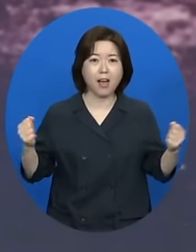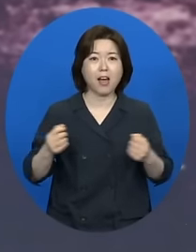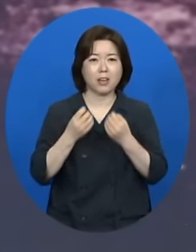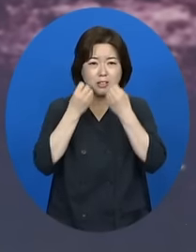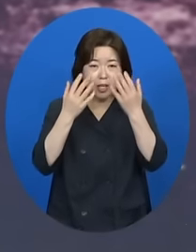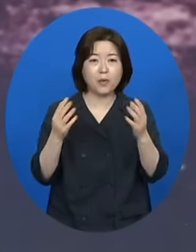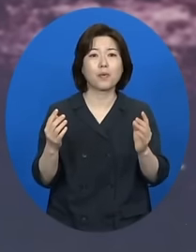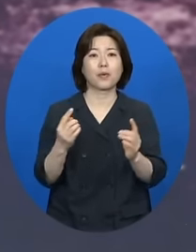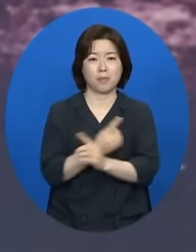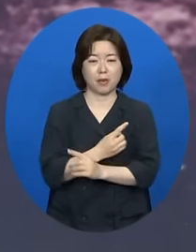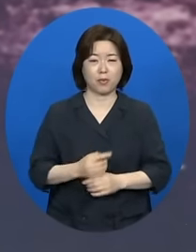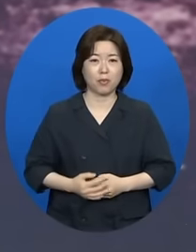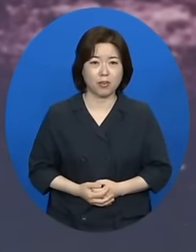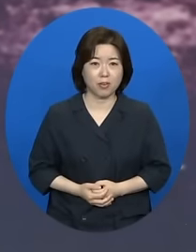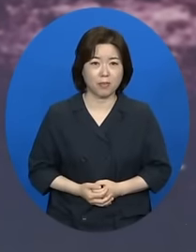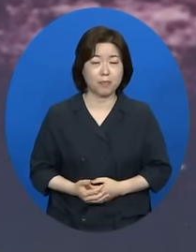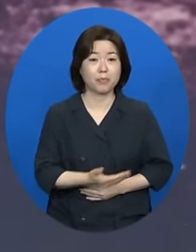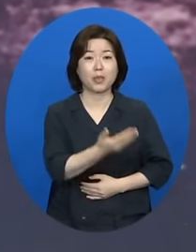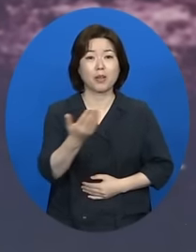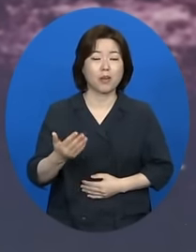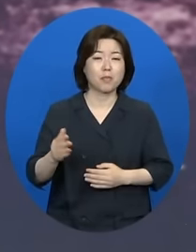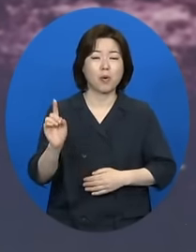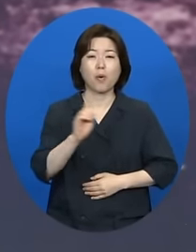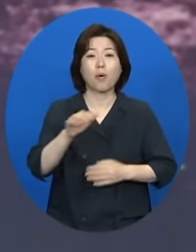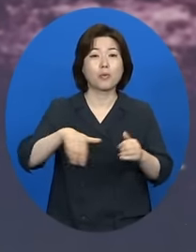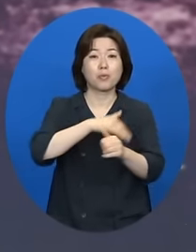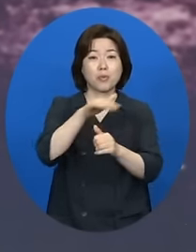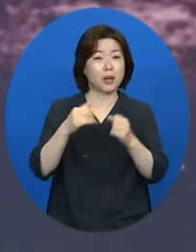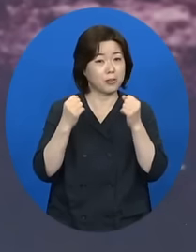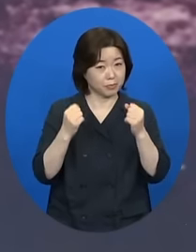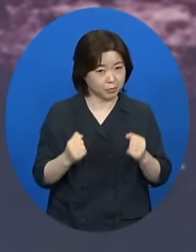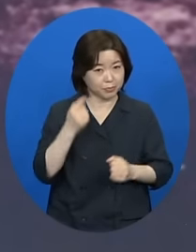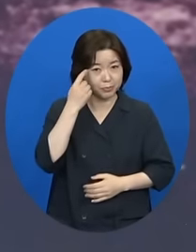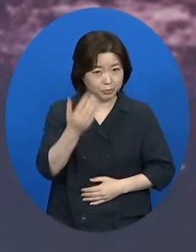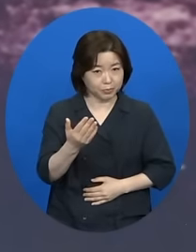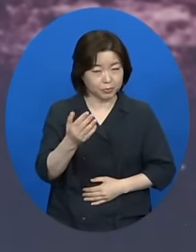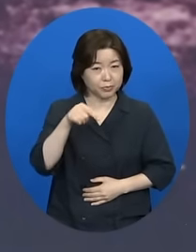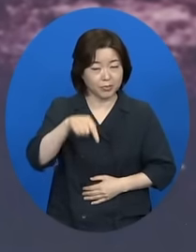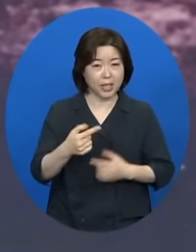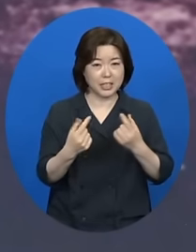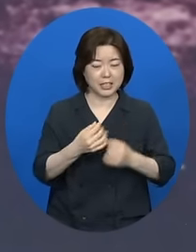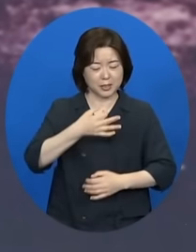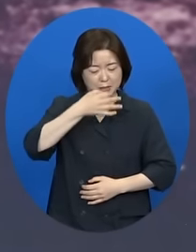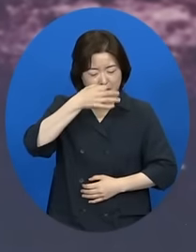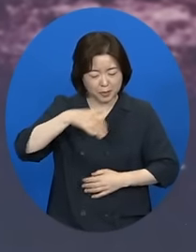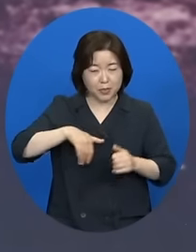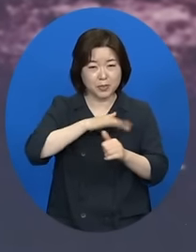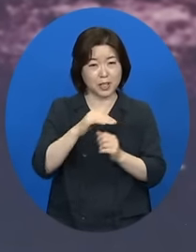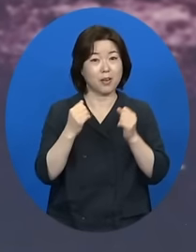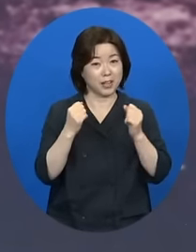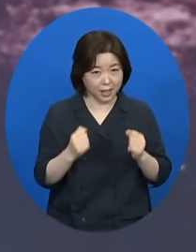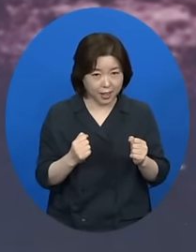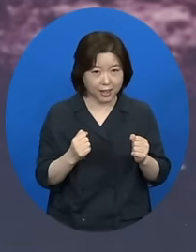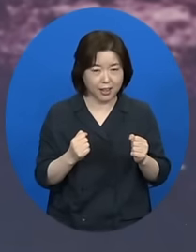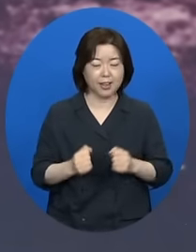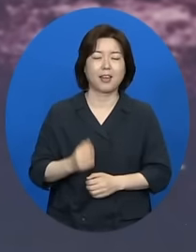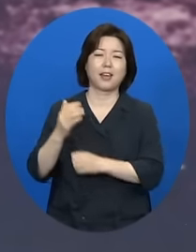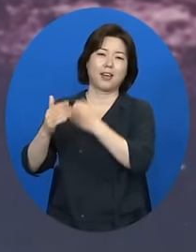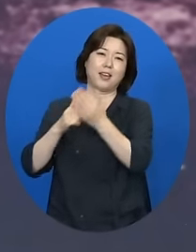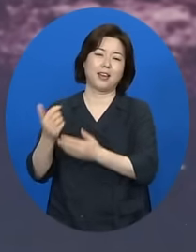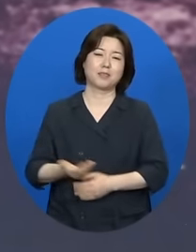환경에 계십니까? 여러분이 지금 이러한 환경에 계시다면 하나님께서